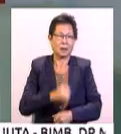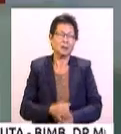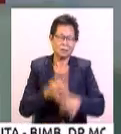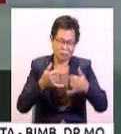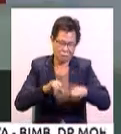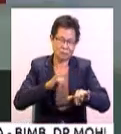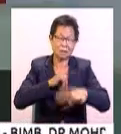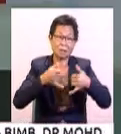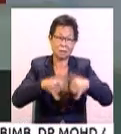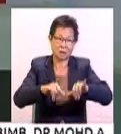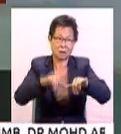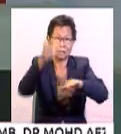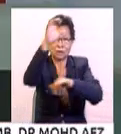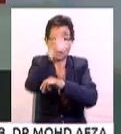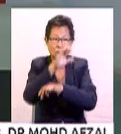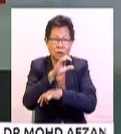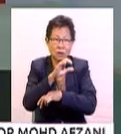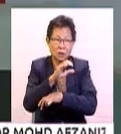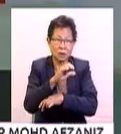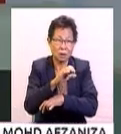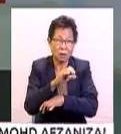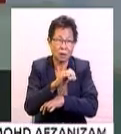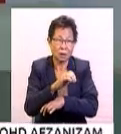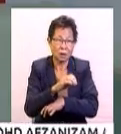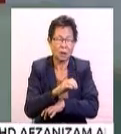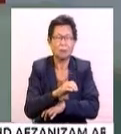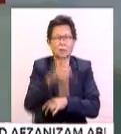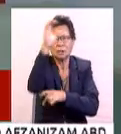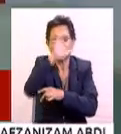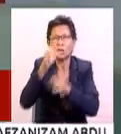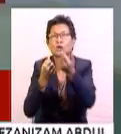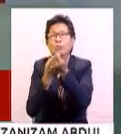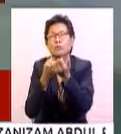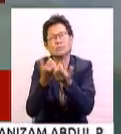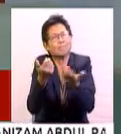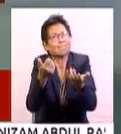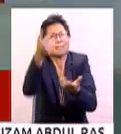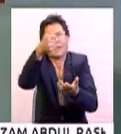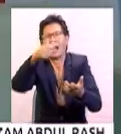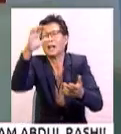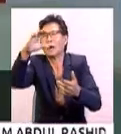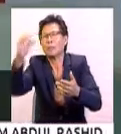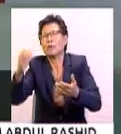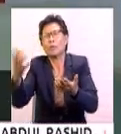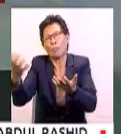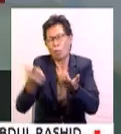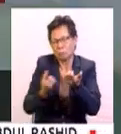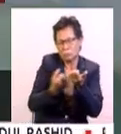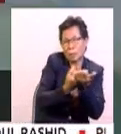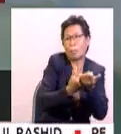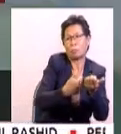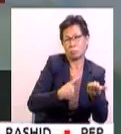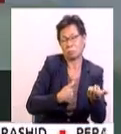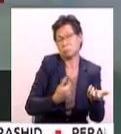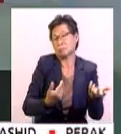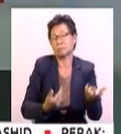try to cari some sponsors lah, any companies or organisation yang willing to support.